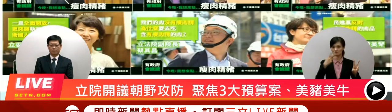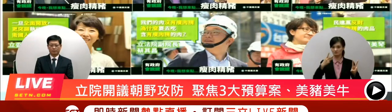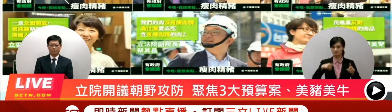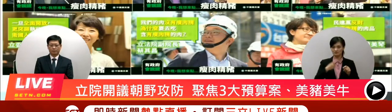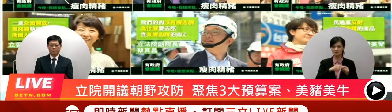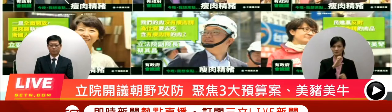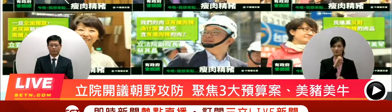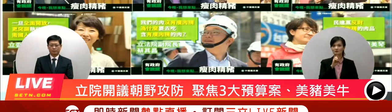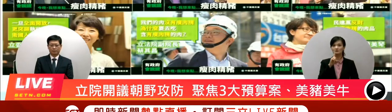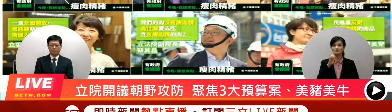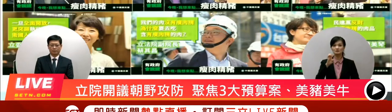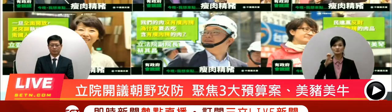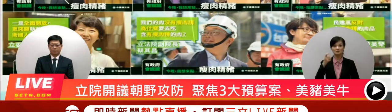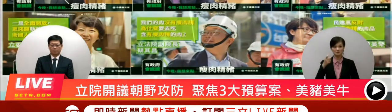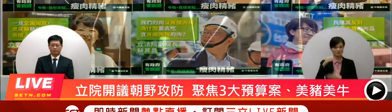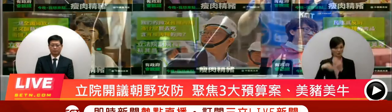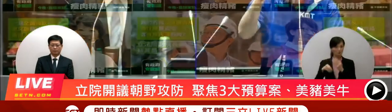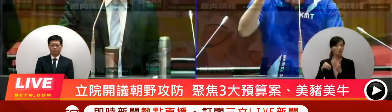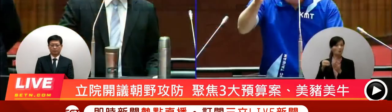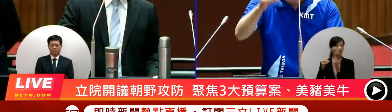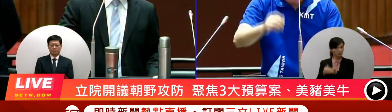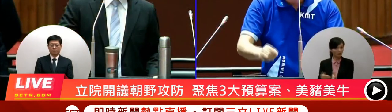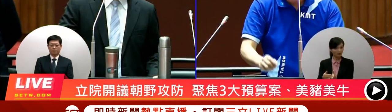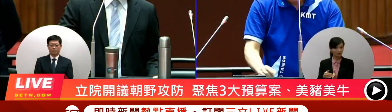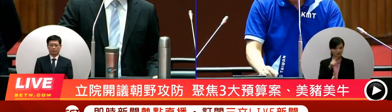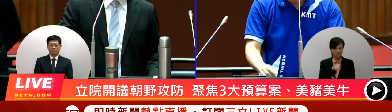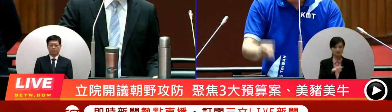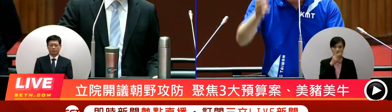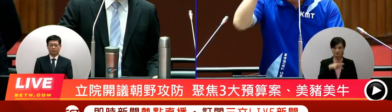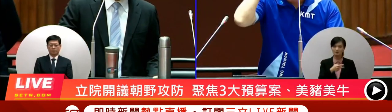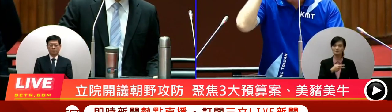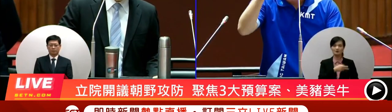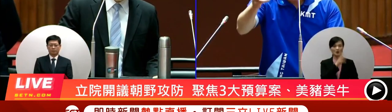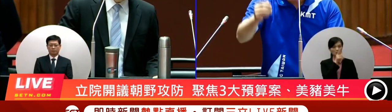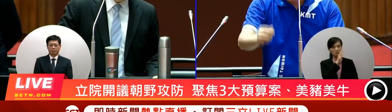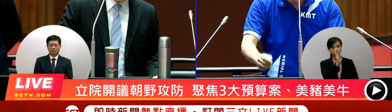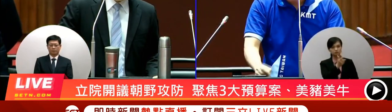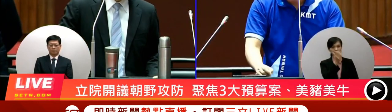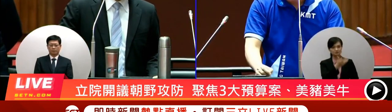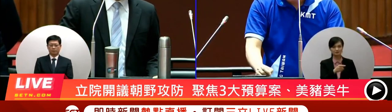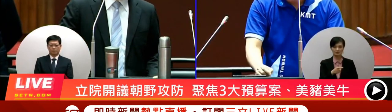后，你们讲的话不要再混淆视听。所以一直讲说